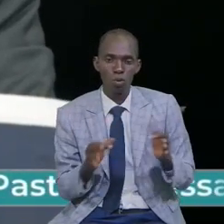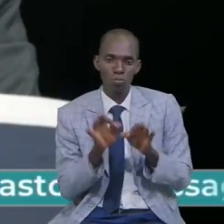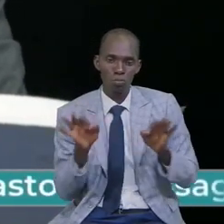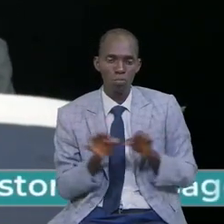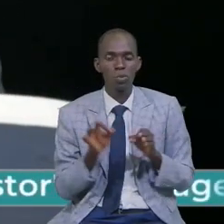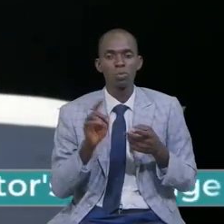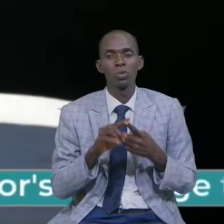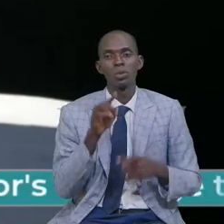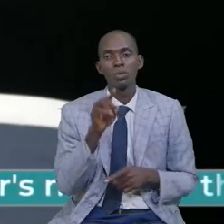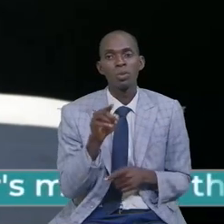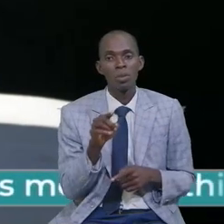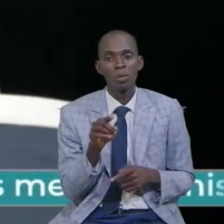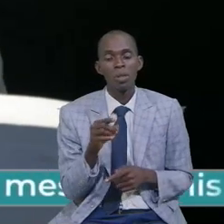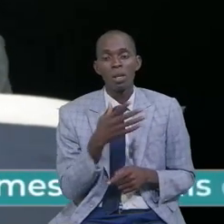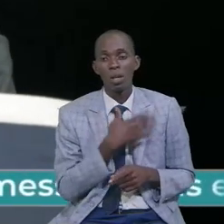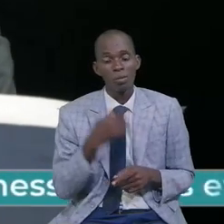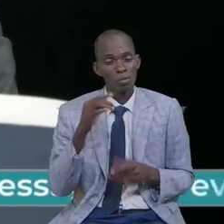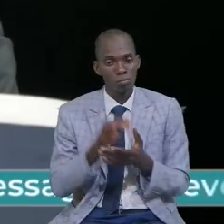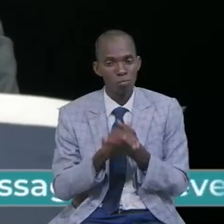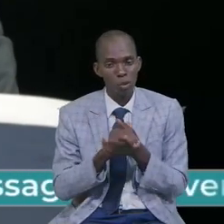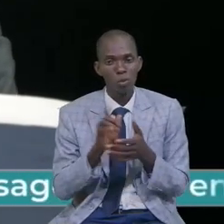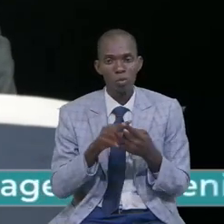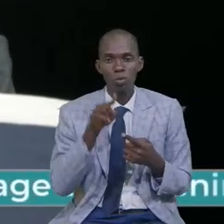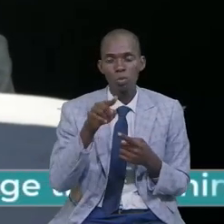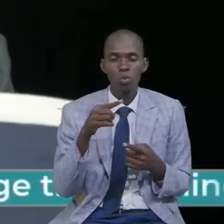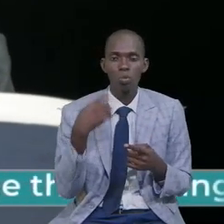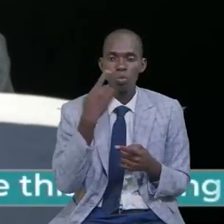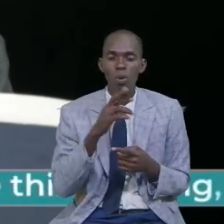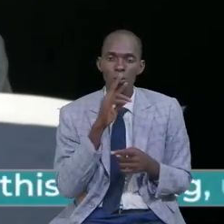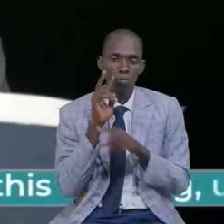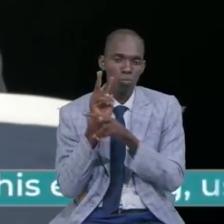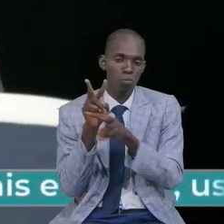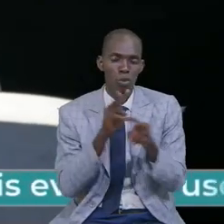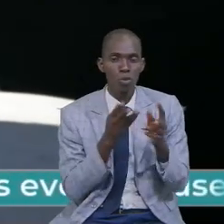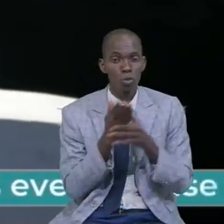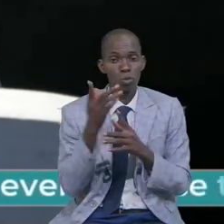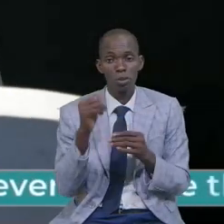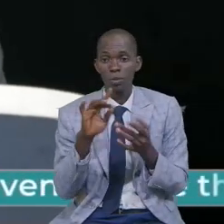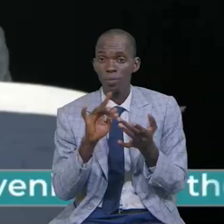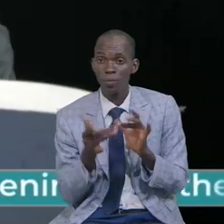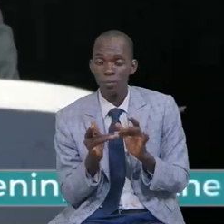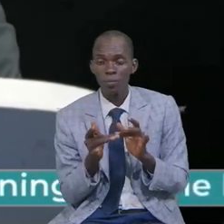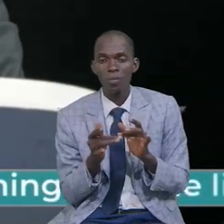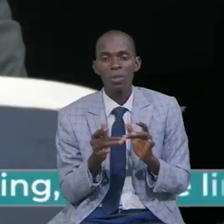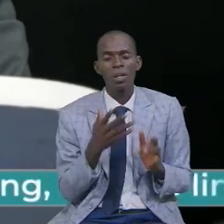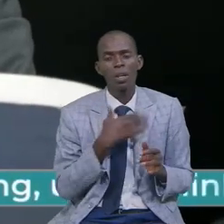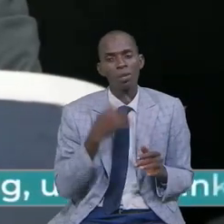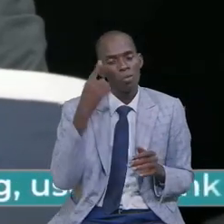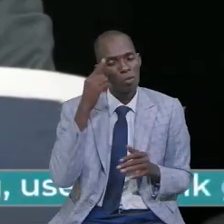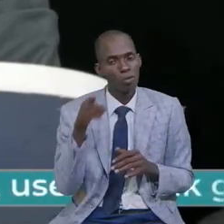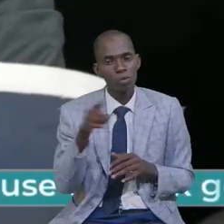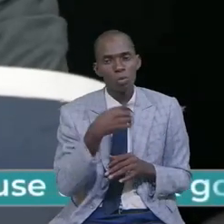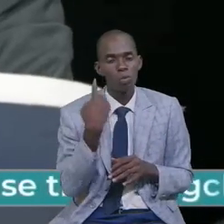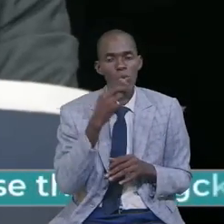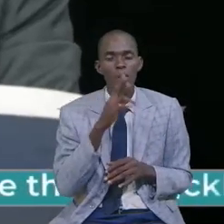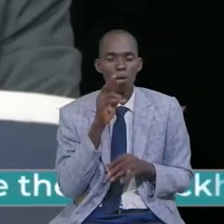vous allez le renvoyer. Félicitations à vous qui êtes en ligne. Et nous qui suivons la radio,